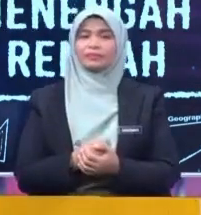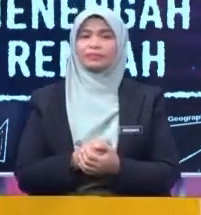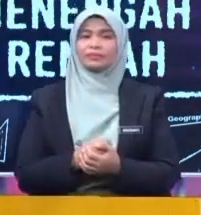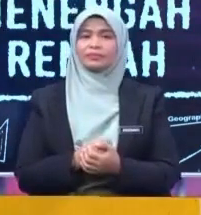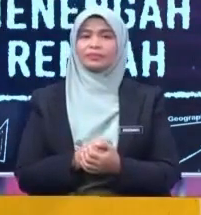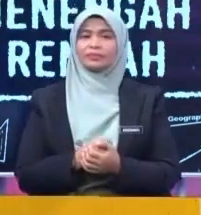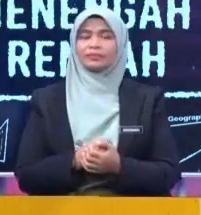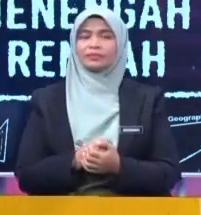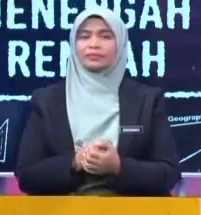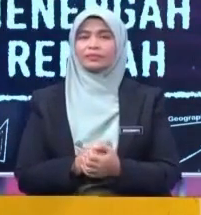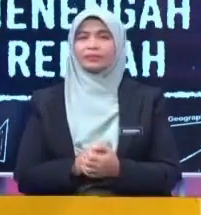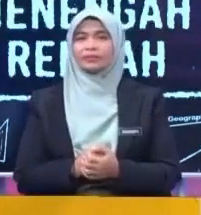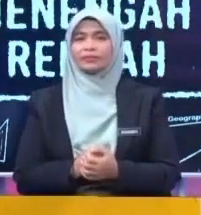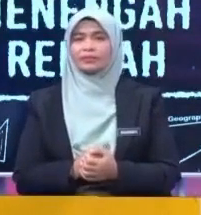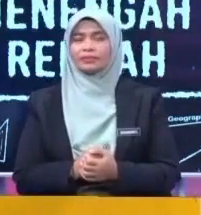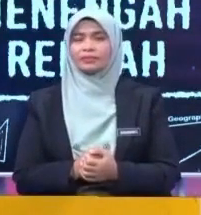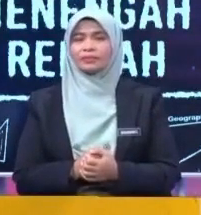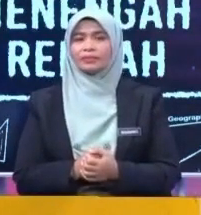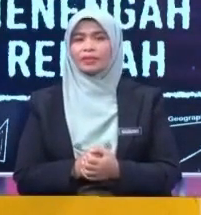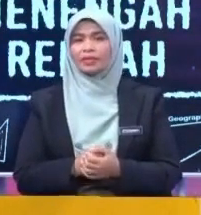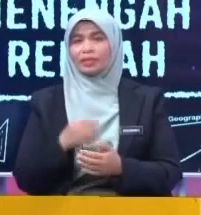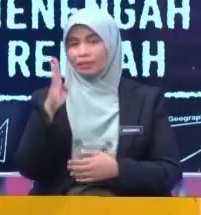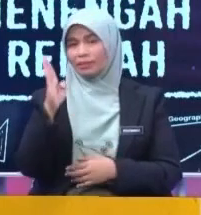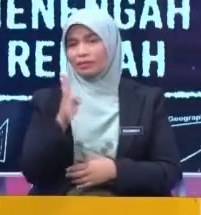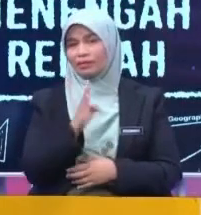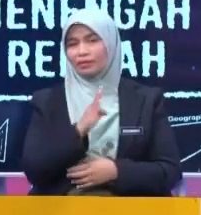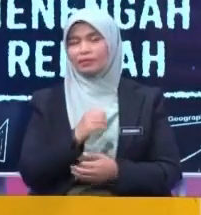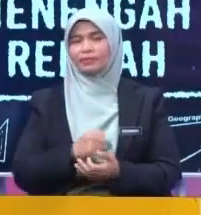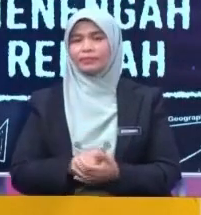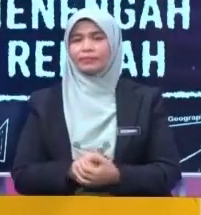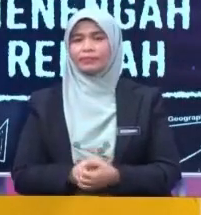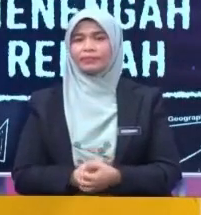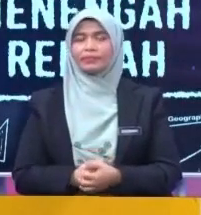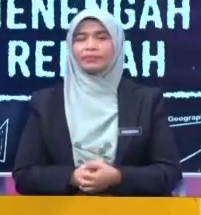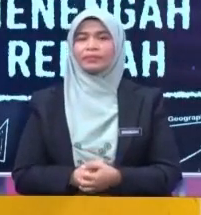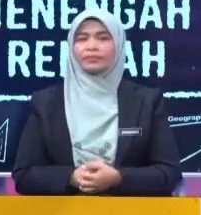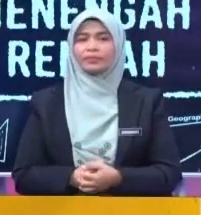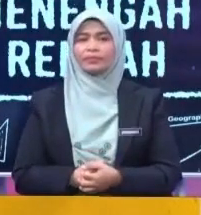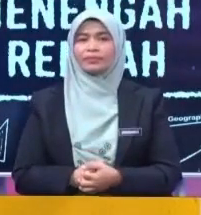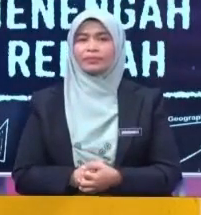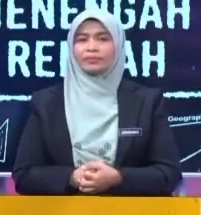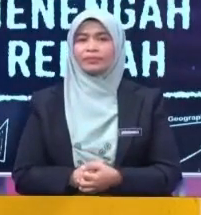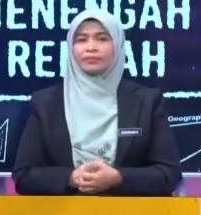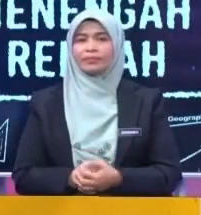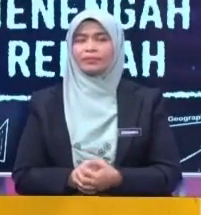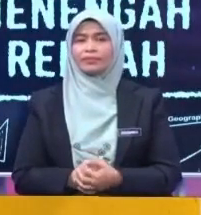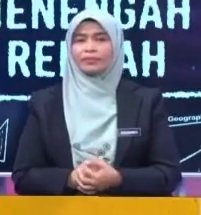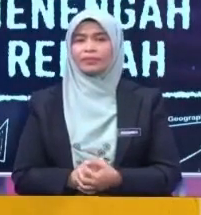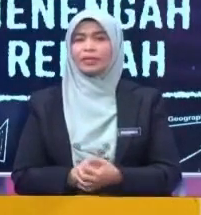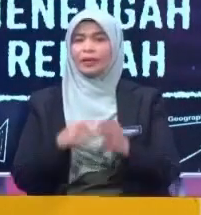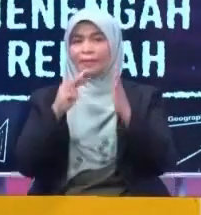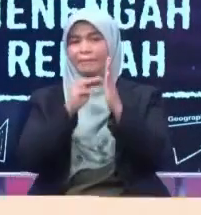yudrabu siratu baina zuhra jahannam. Fa'akunu ana wa ummati awwala man yujizuha.